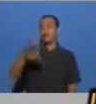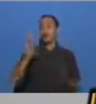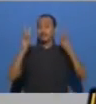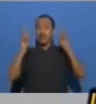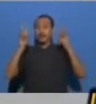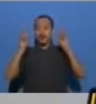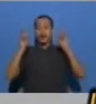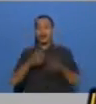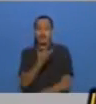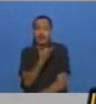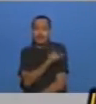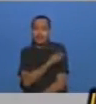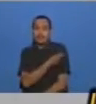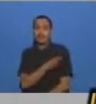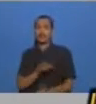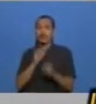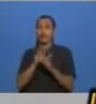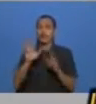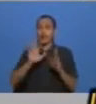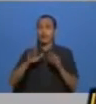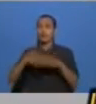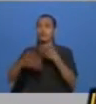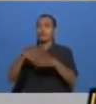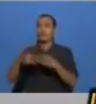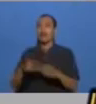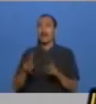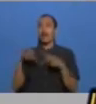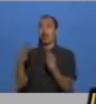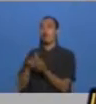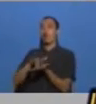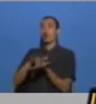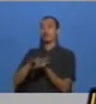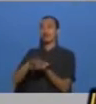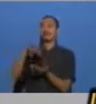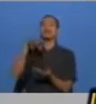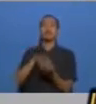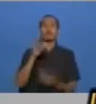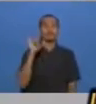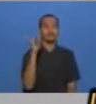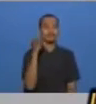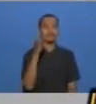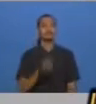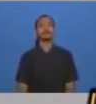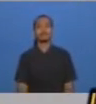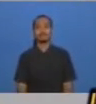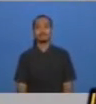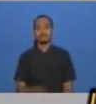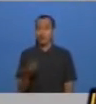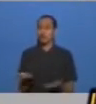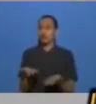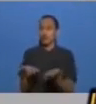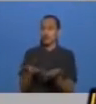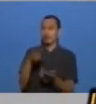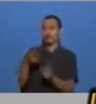mengenai pelaksanaan vaksinasi COVID-19 bagi kelompok rentan di daerah istimewa Yogyakarta. Nanti Anda bisa sampaikan masukan